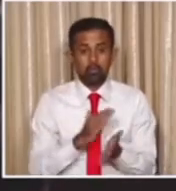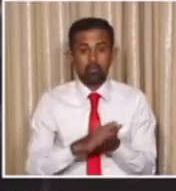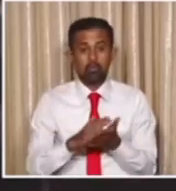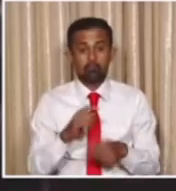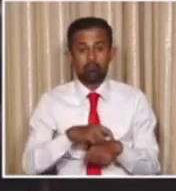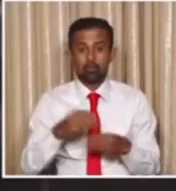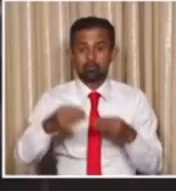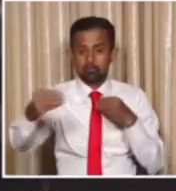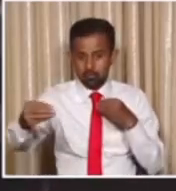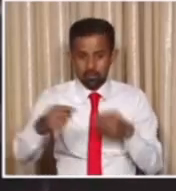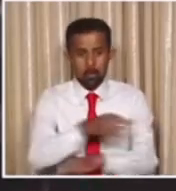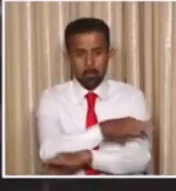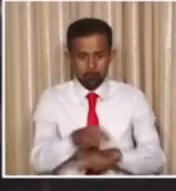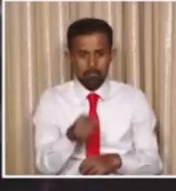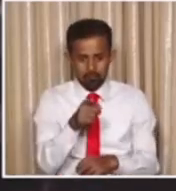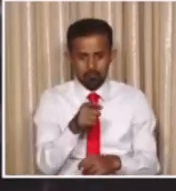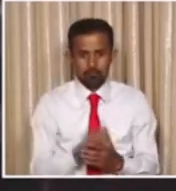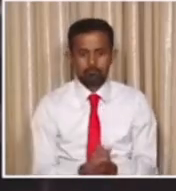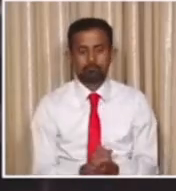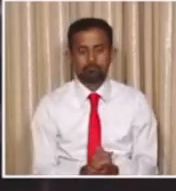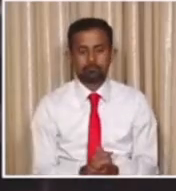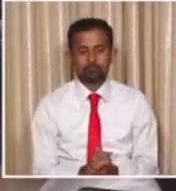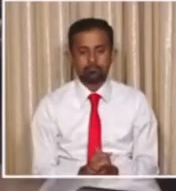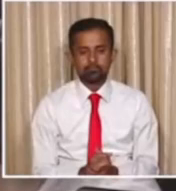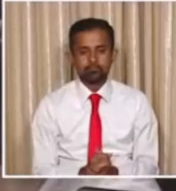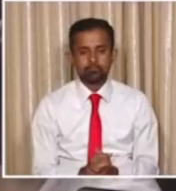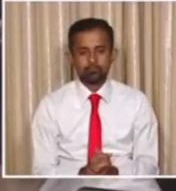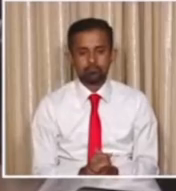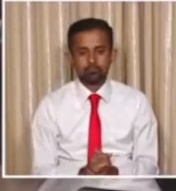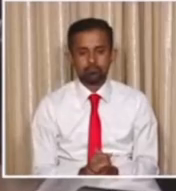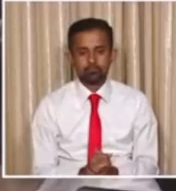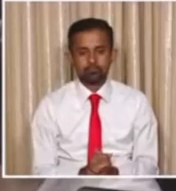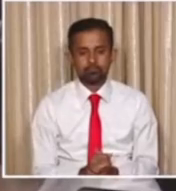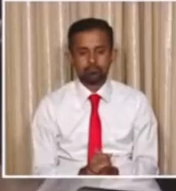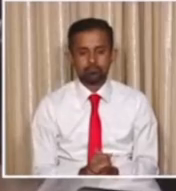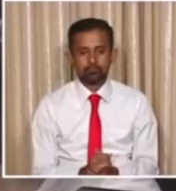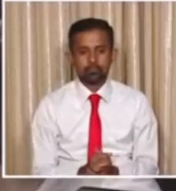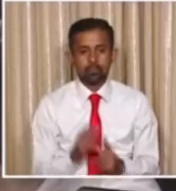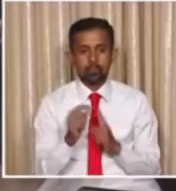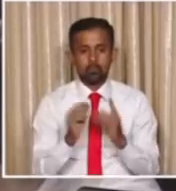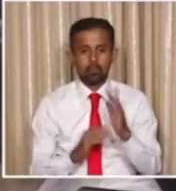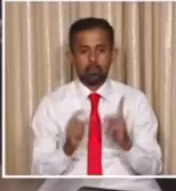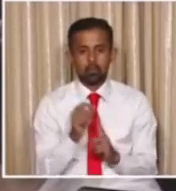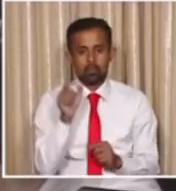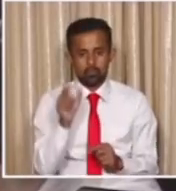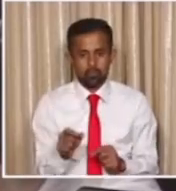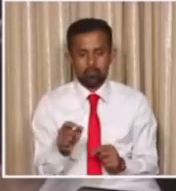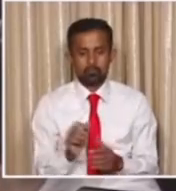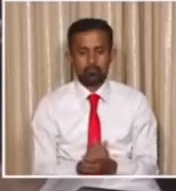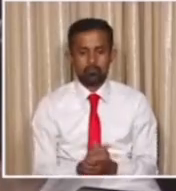දීලා කටයුතු කරන වැඩපිළිවෙළක් තියෙනවද කියලා දැනගන්න කැමතියි. ගරු මන්ත්‍රීතුමනි,